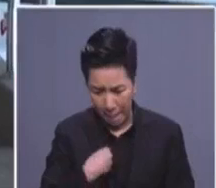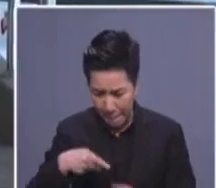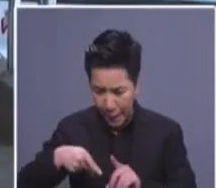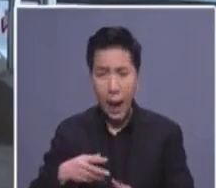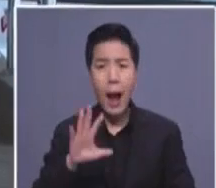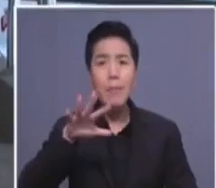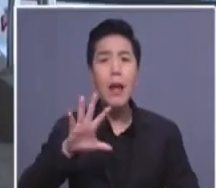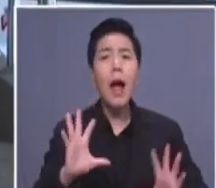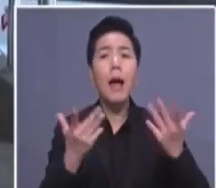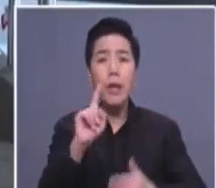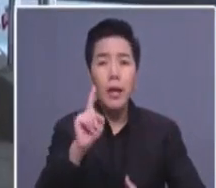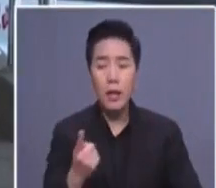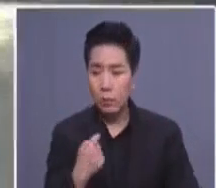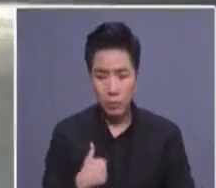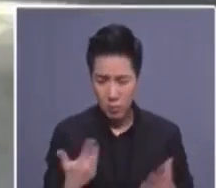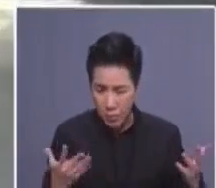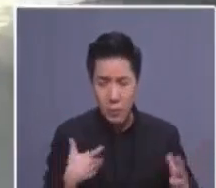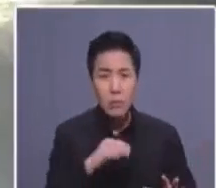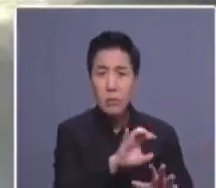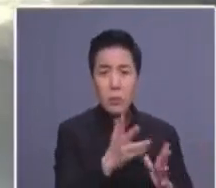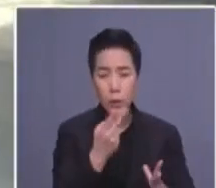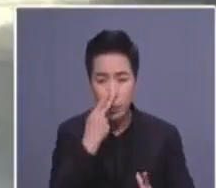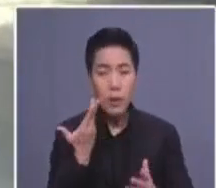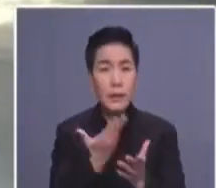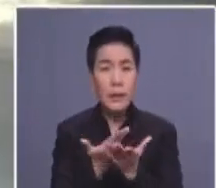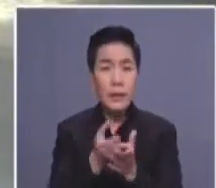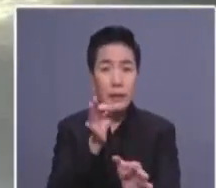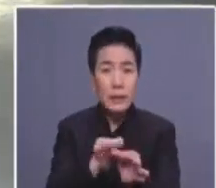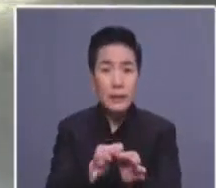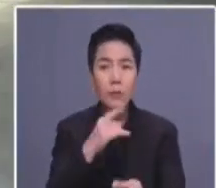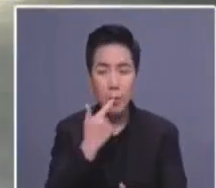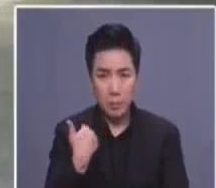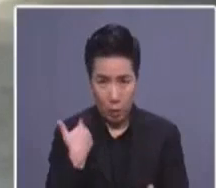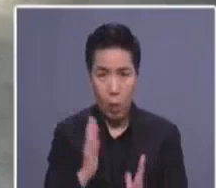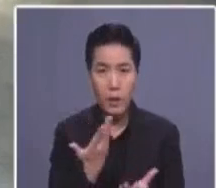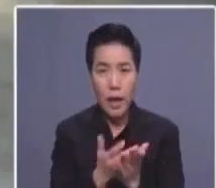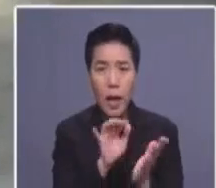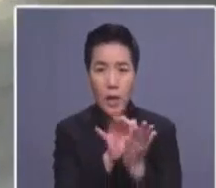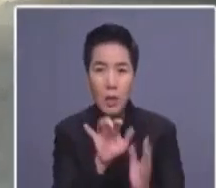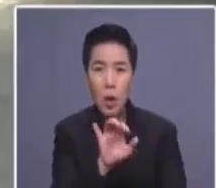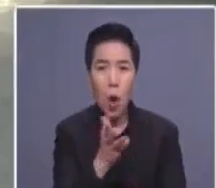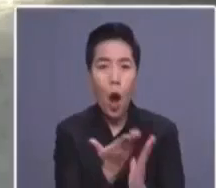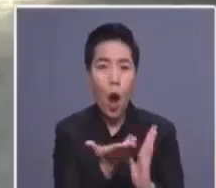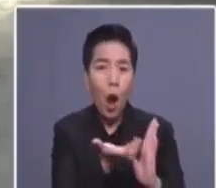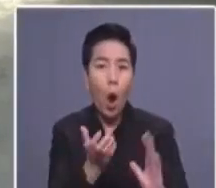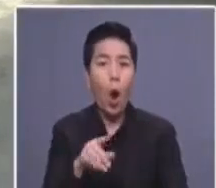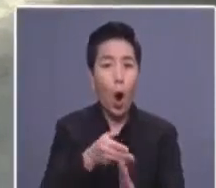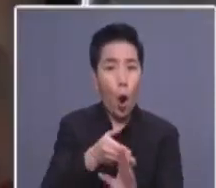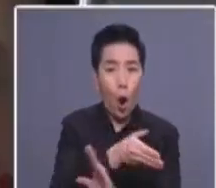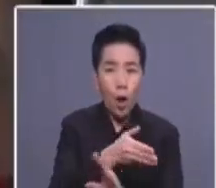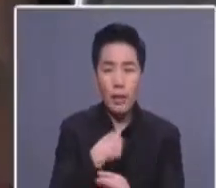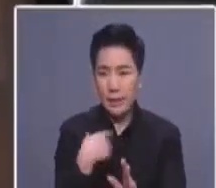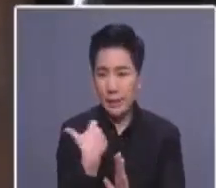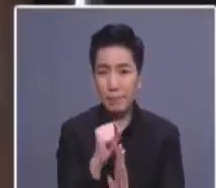แล้วเงิน 5,000 หายไปไหนเขาบอกเขาไม่ได้กดแล้วไปตรวจสอบกับแบงค์นะฮะแบงค์บอกว่ามีคนกดก่อนหน้าเนี้ยก่อนหน้า 1,000 บาทเนี่ย